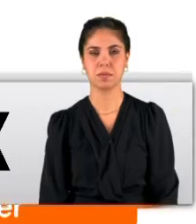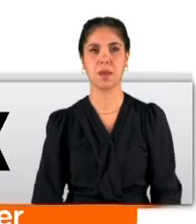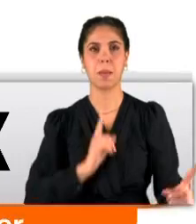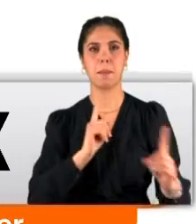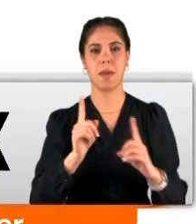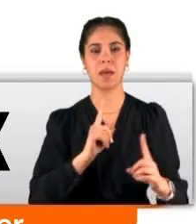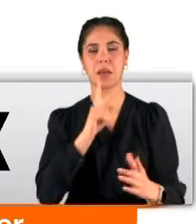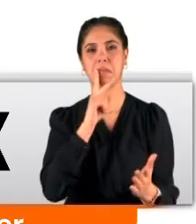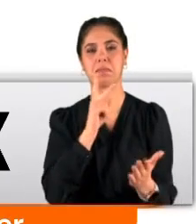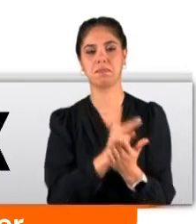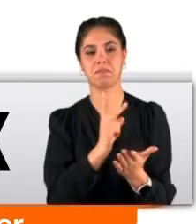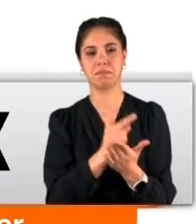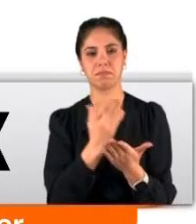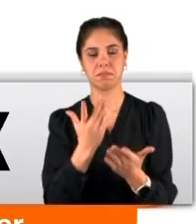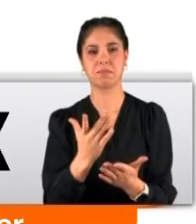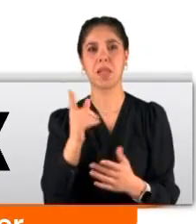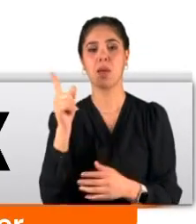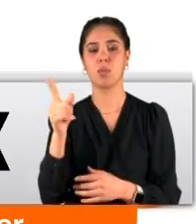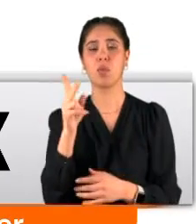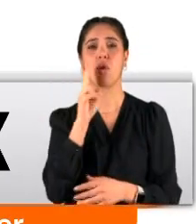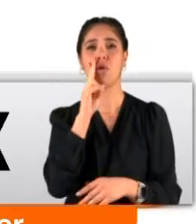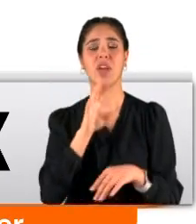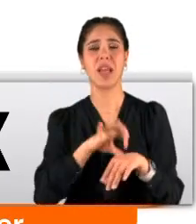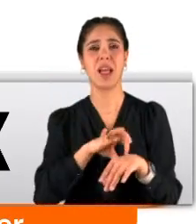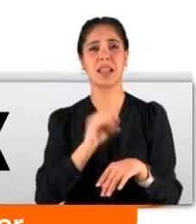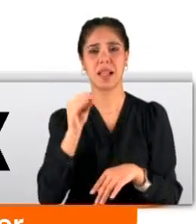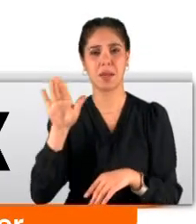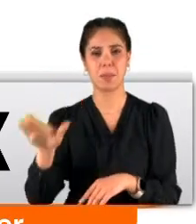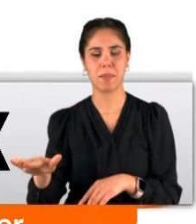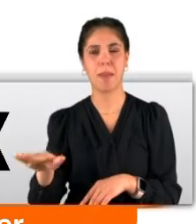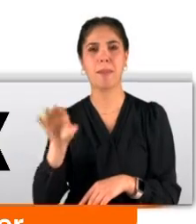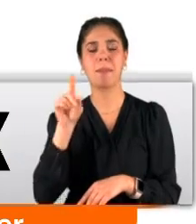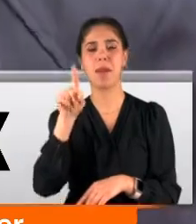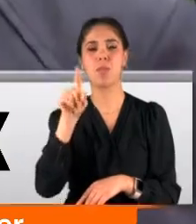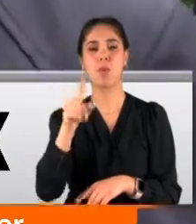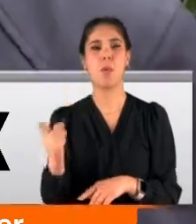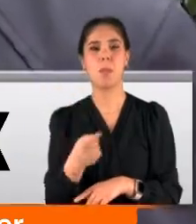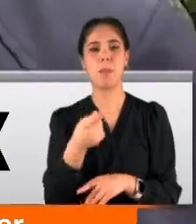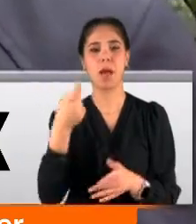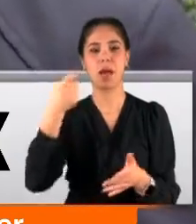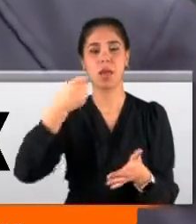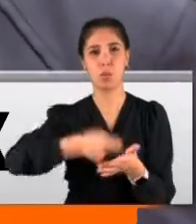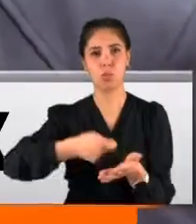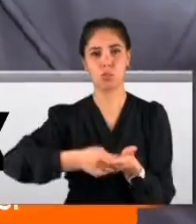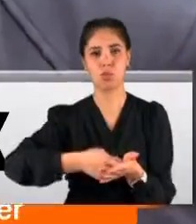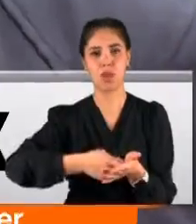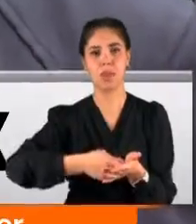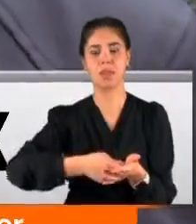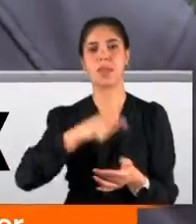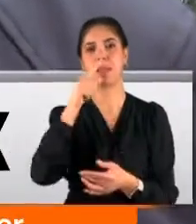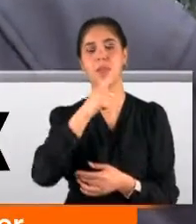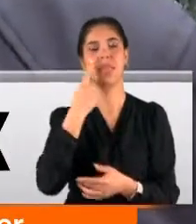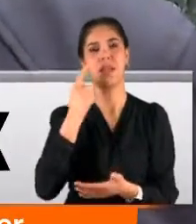Mahkeme emsal karar verdi. Diyabetli Elanur'un sensör ücretini SGK ödeyecek. Ayda 2100 lira sadece cihaza bedel